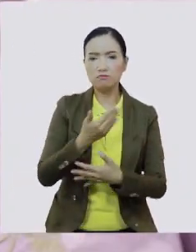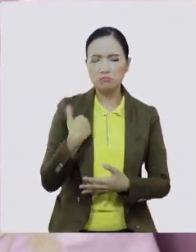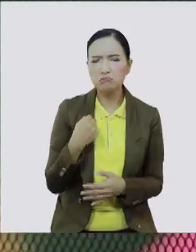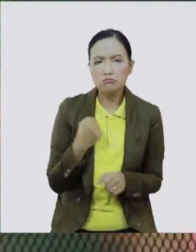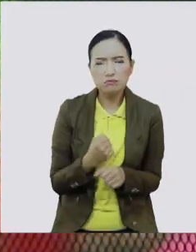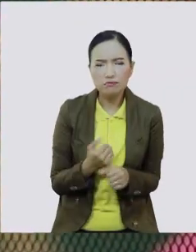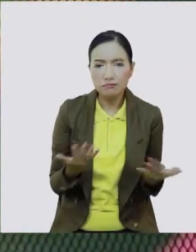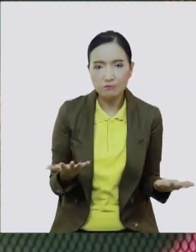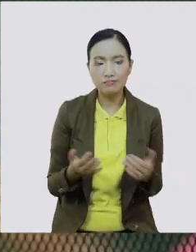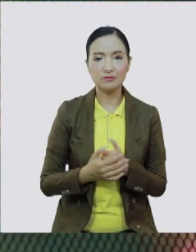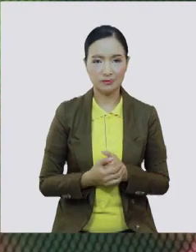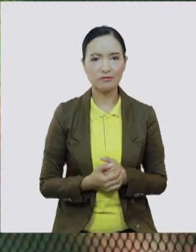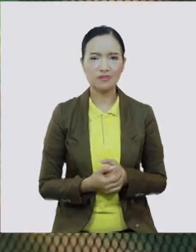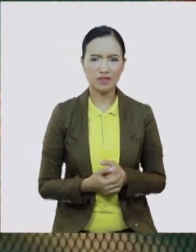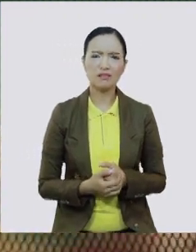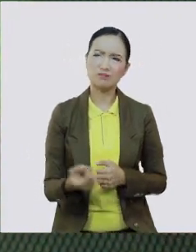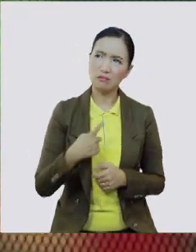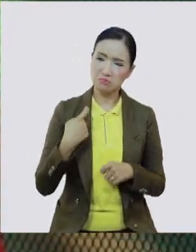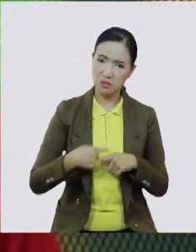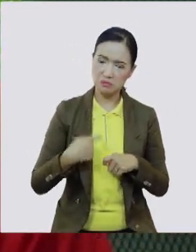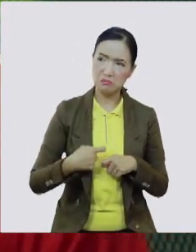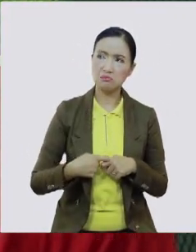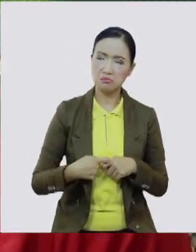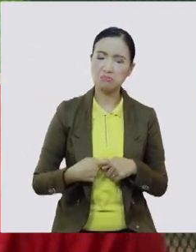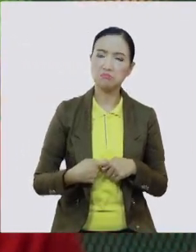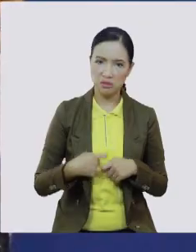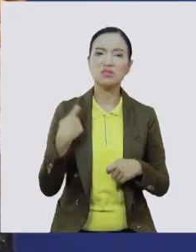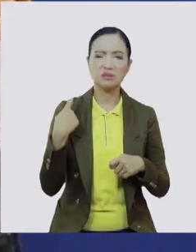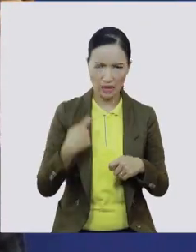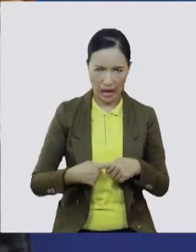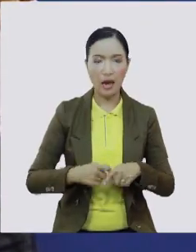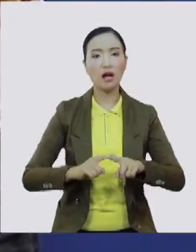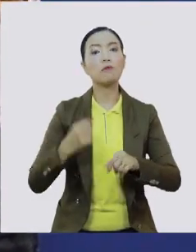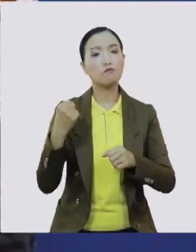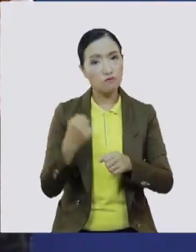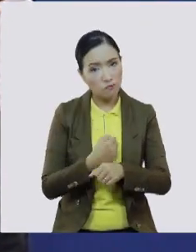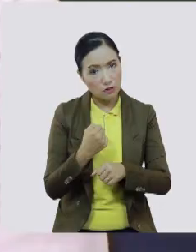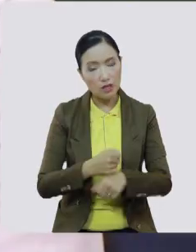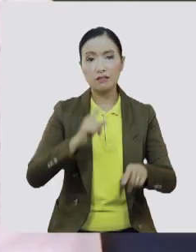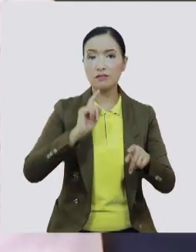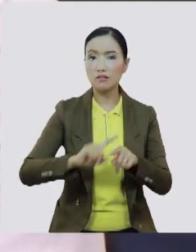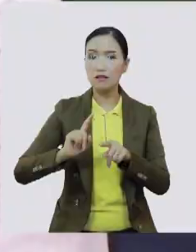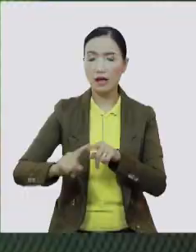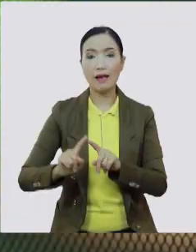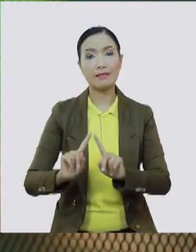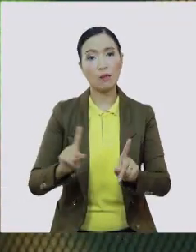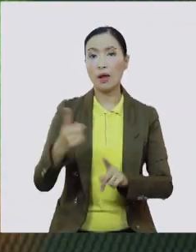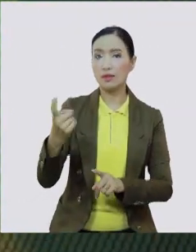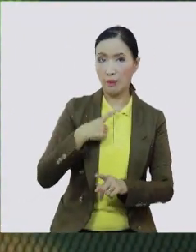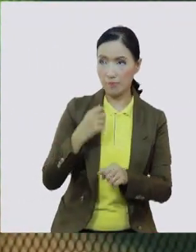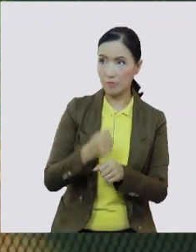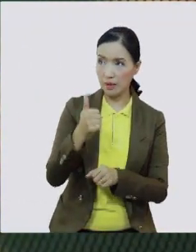ไรวะ จริงๆแล้วถ้าถามว่ายากไหมยากนะคะแต่ก็คือด้วยการฝึกซ้อมด้วยหลายๆอย่างแต่ถ้าถามว่าทำได้